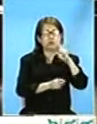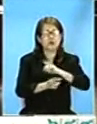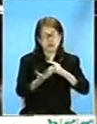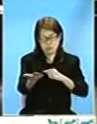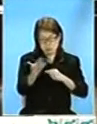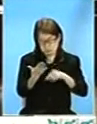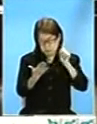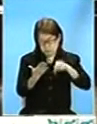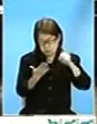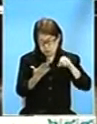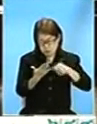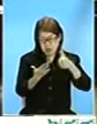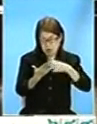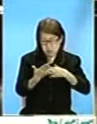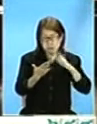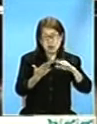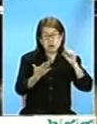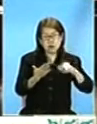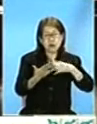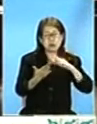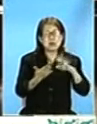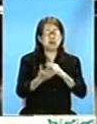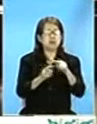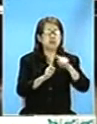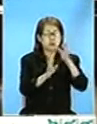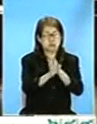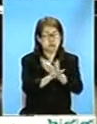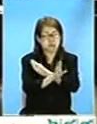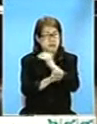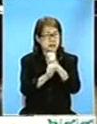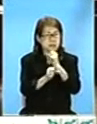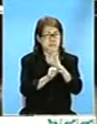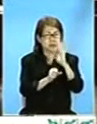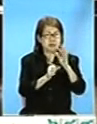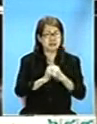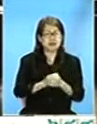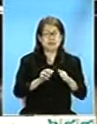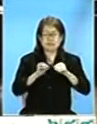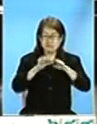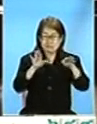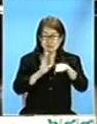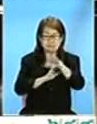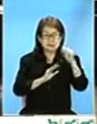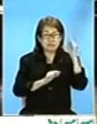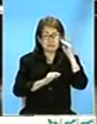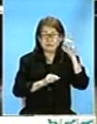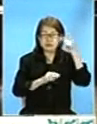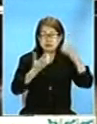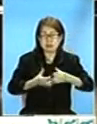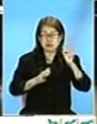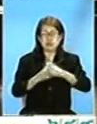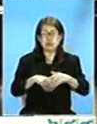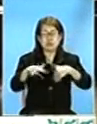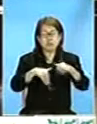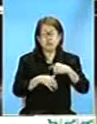รายชื่อที่คณะกรรมการสรรหาซึ่งผมได้กราบเรียนเนี่ยเขาเสนอมากับกอนี่ก็เพื่อให้ท่านทั้งหลายได้สบายใจเพื่อให้พี่น้องประ